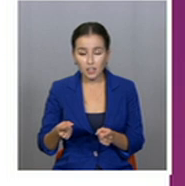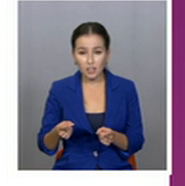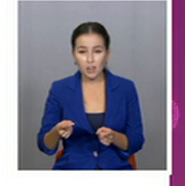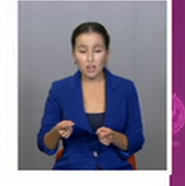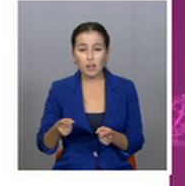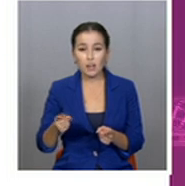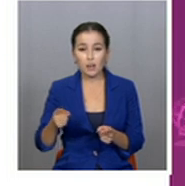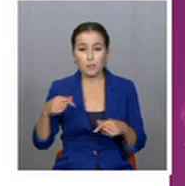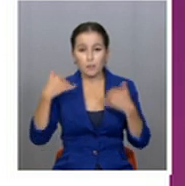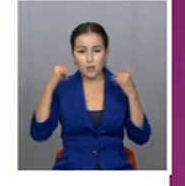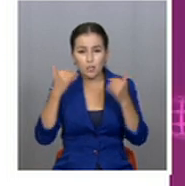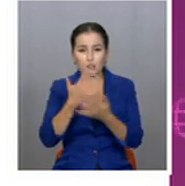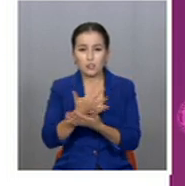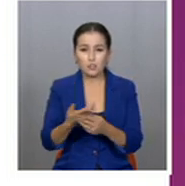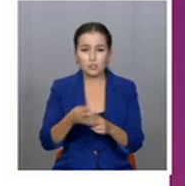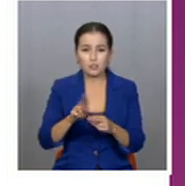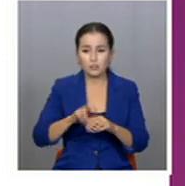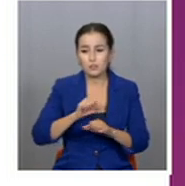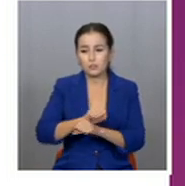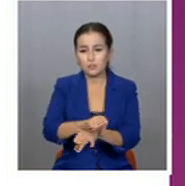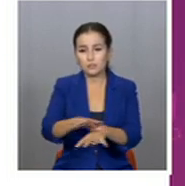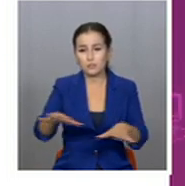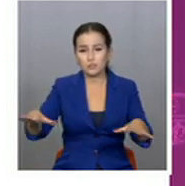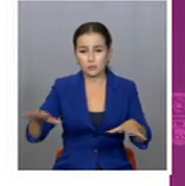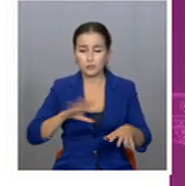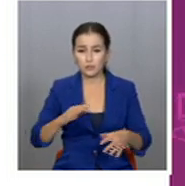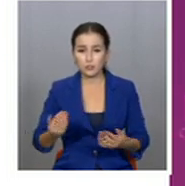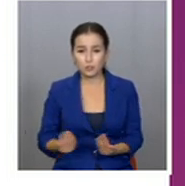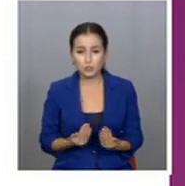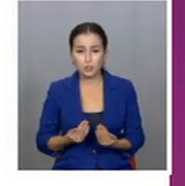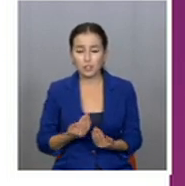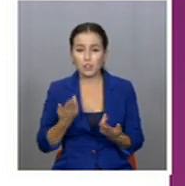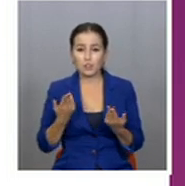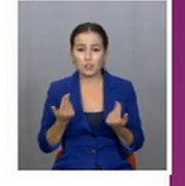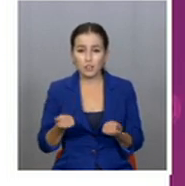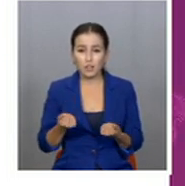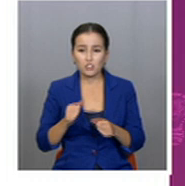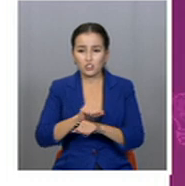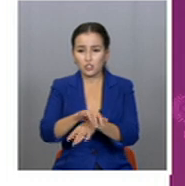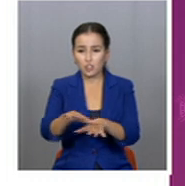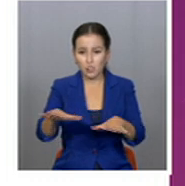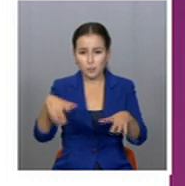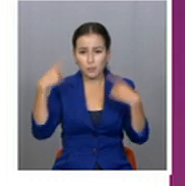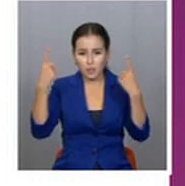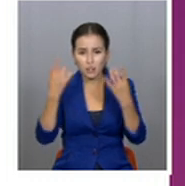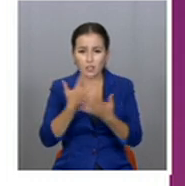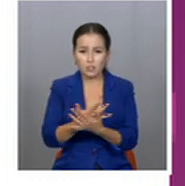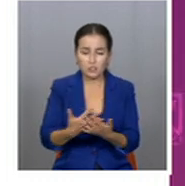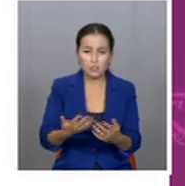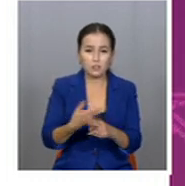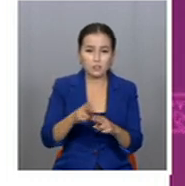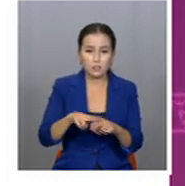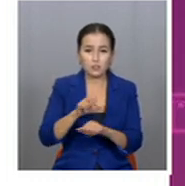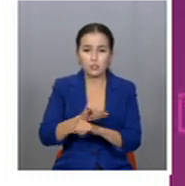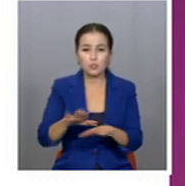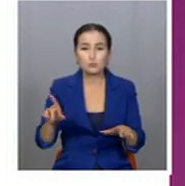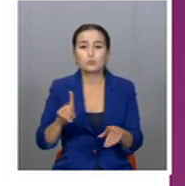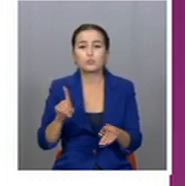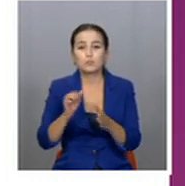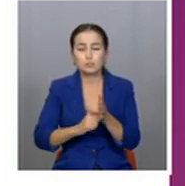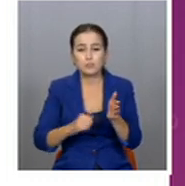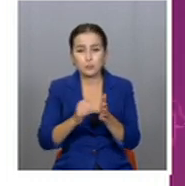қонатын аумағында шашырап орналасуы. Я, әрине, шашырап орналасуы. Шашырап орналасуына не себеп